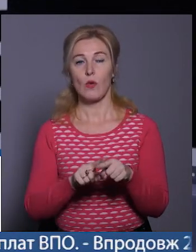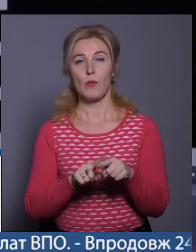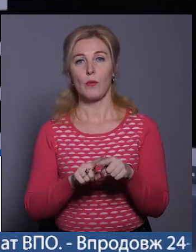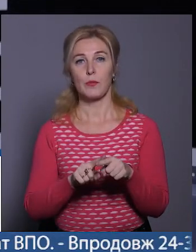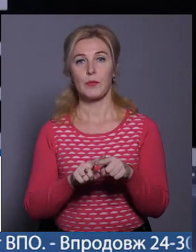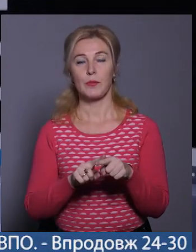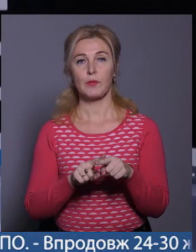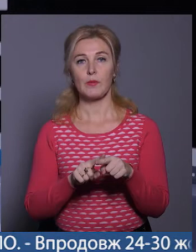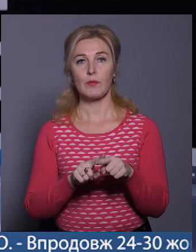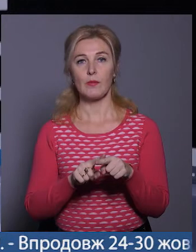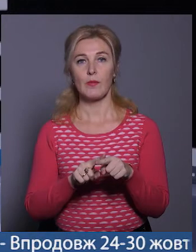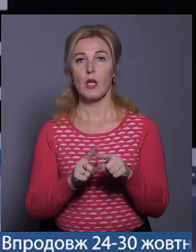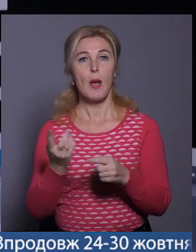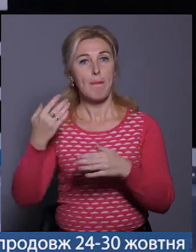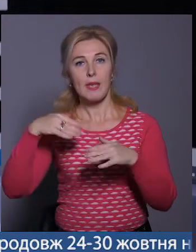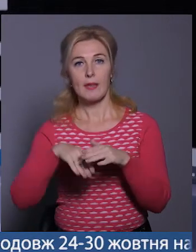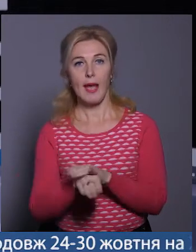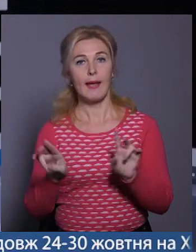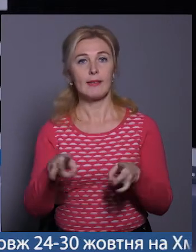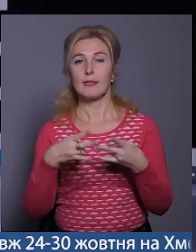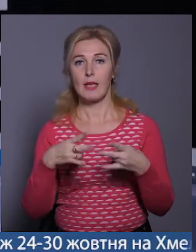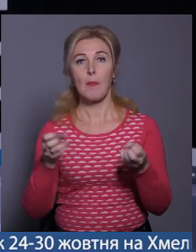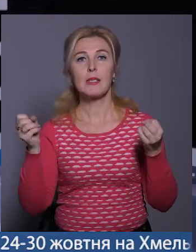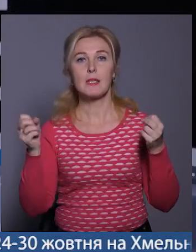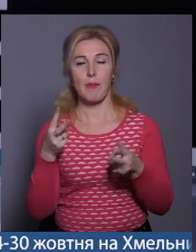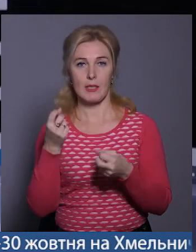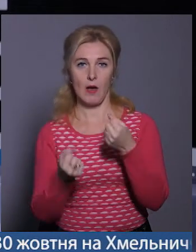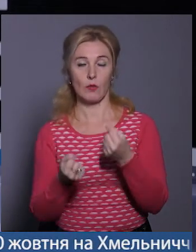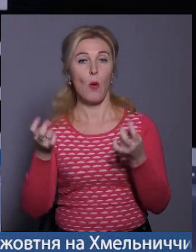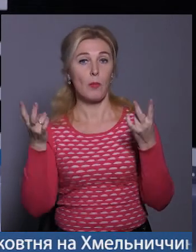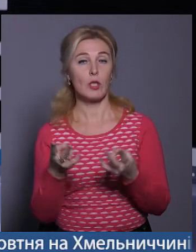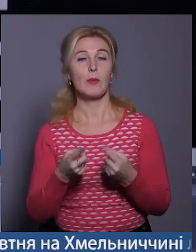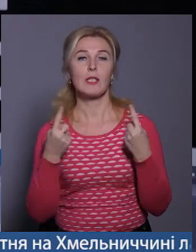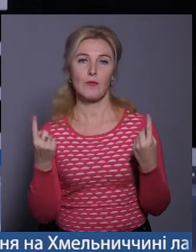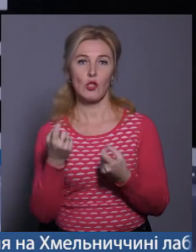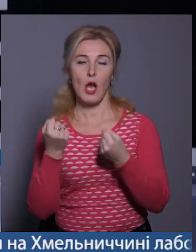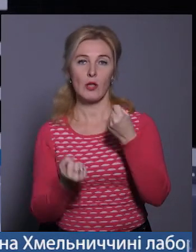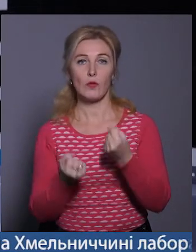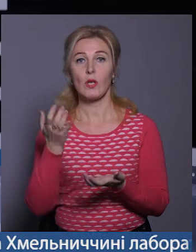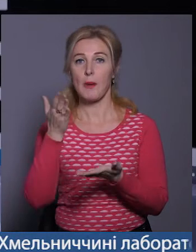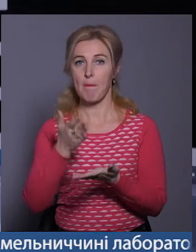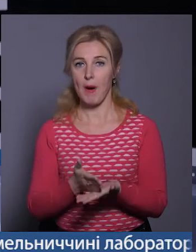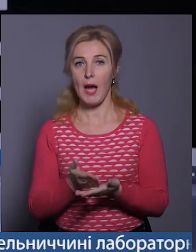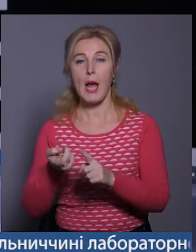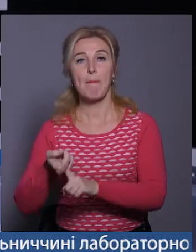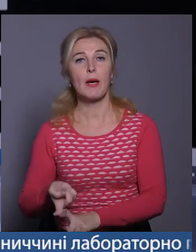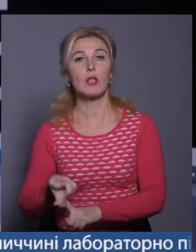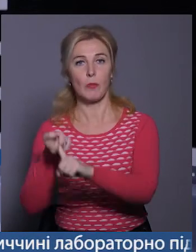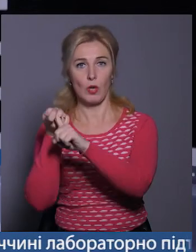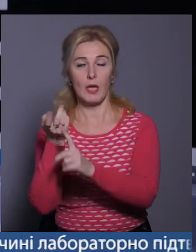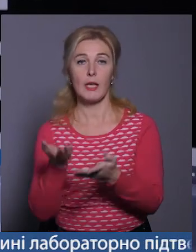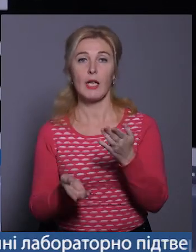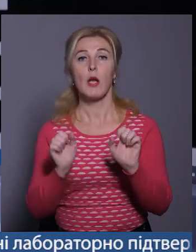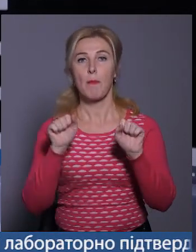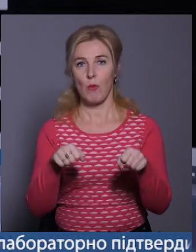підземних контейнерів, що під неї не треба спецавтомобіля. Потрібен звичайний автомобіль, який має маніпулятор, яким би можна